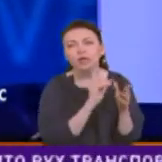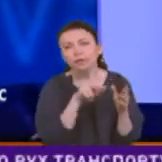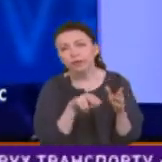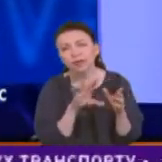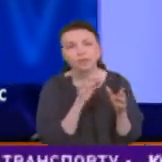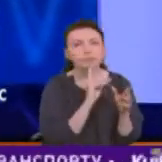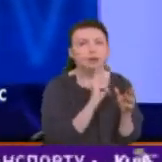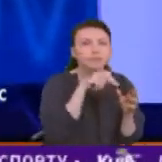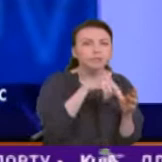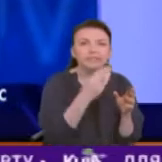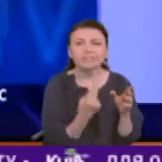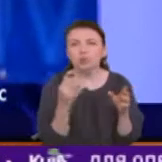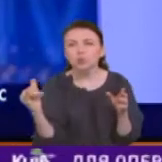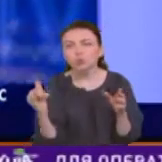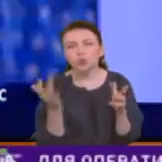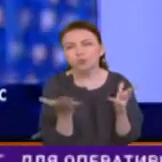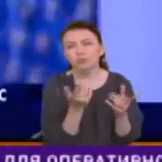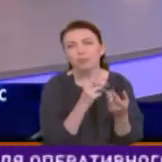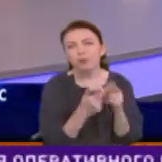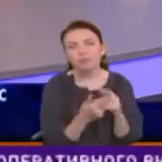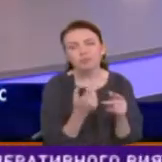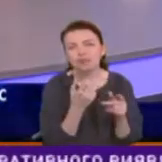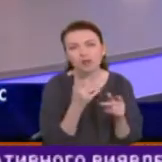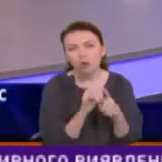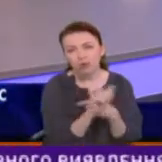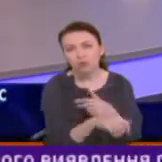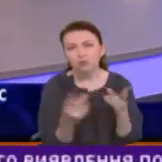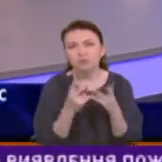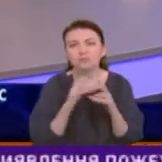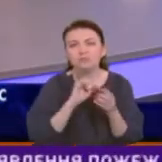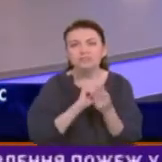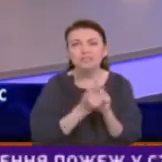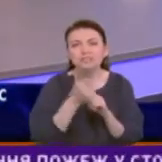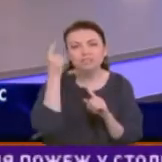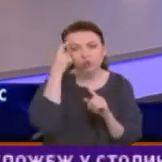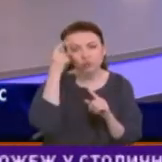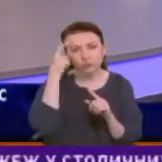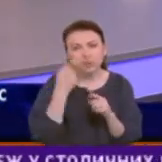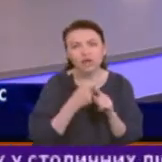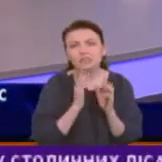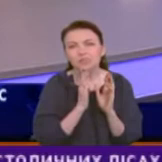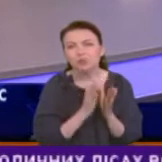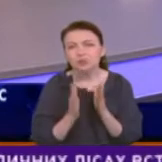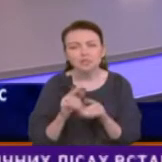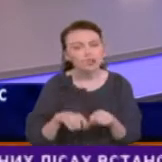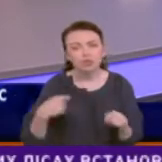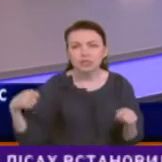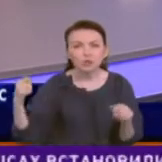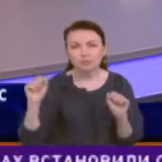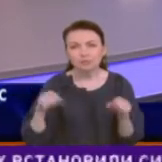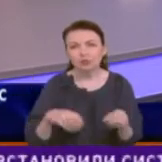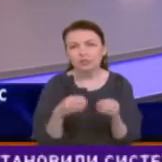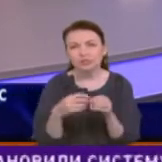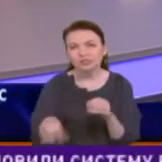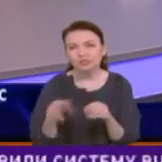тепер там ПЦУ. ОПЦ, а тепер справа в тому, що треба змінити свідомість. А ми знаємо, що це процеси взагалі можуть розтягнутися на